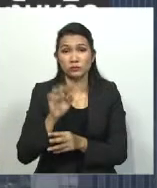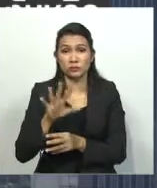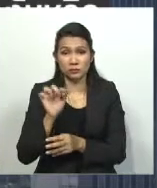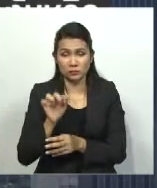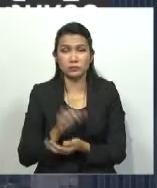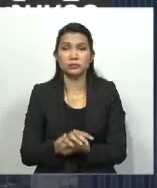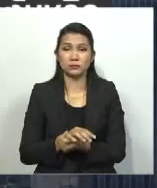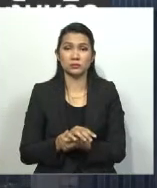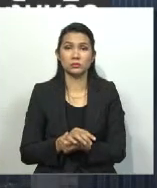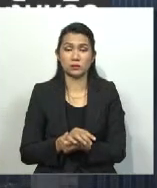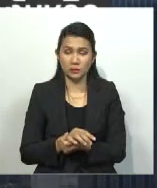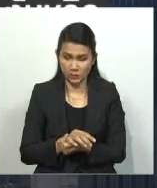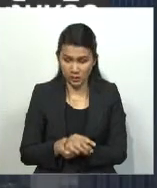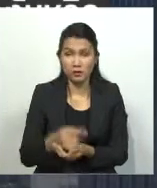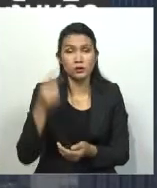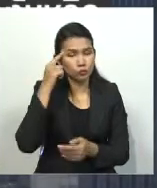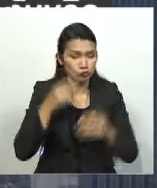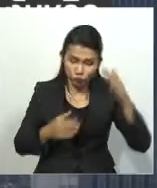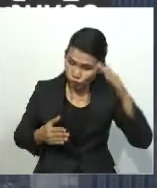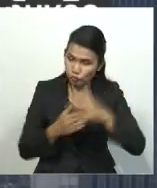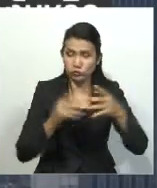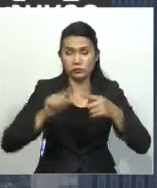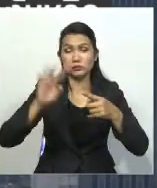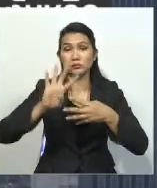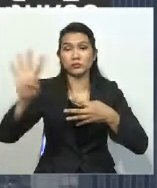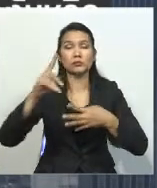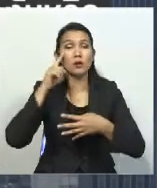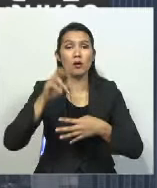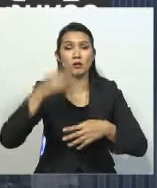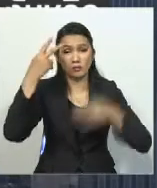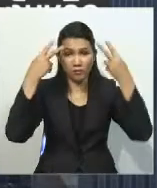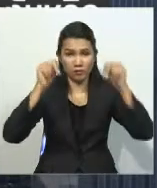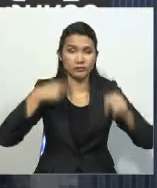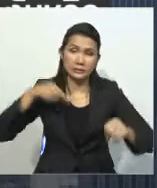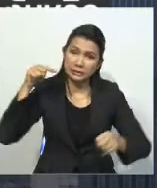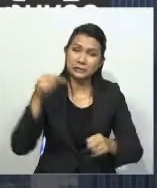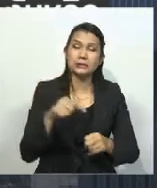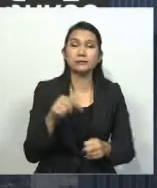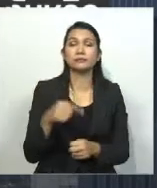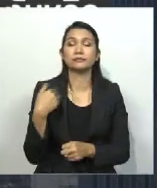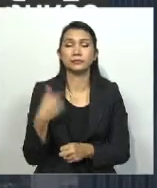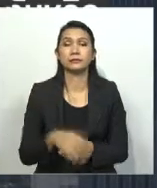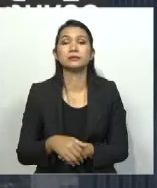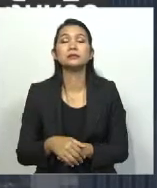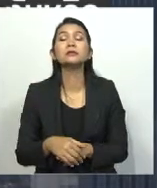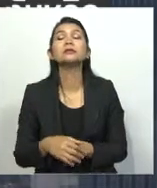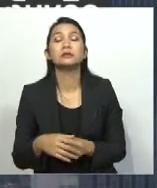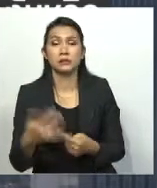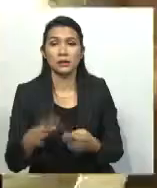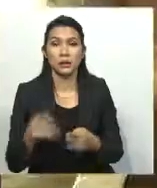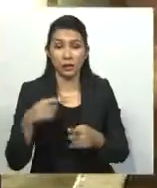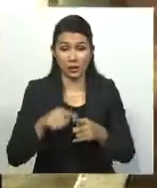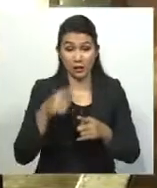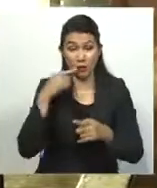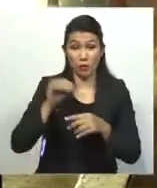2.5 นะครับอันนี้คือมาตรการสูงสุดโดยท่านนายกรัฐมนตรีจะมีอำนาจสั่งการเต็มที่นะครับ ค่ะขณะที่การฉีดพ่นละออง